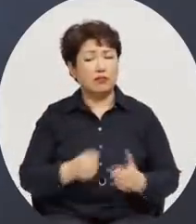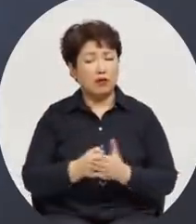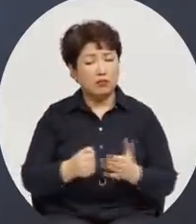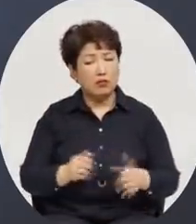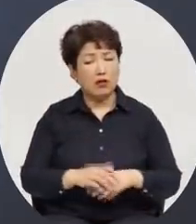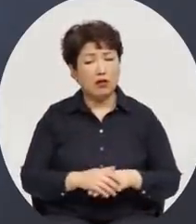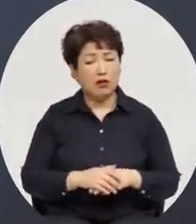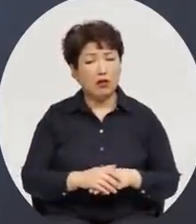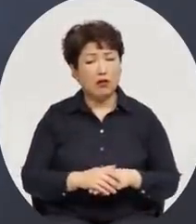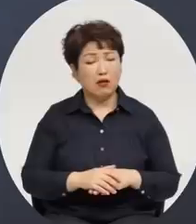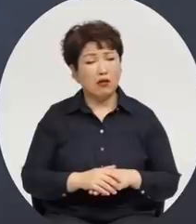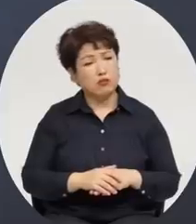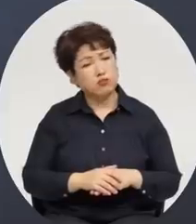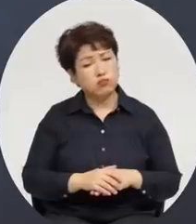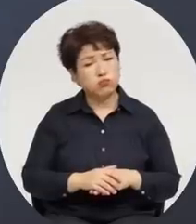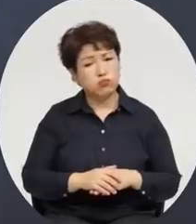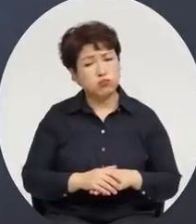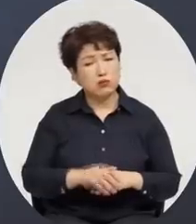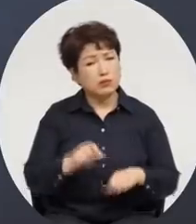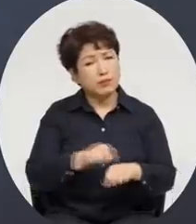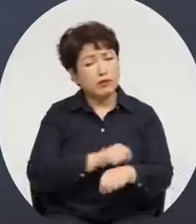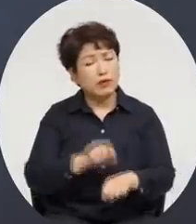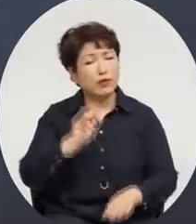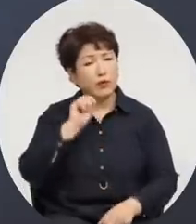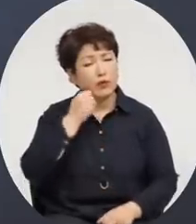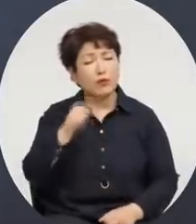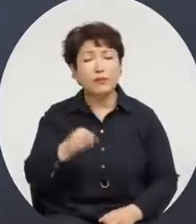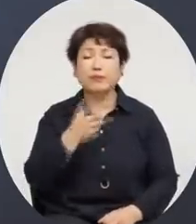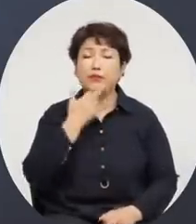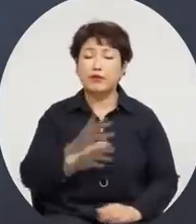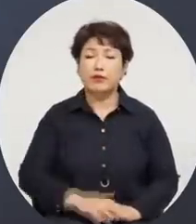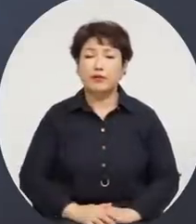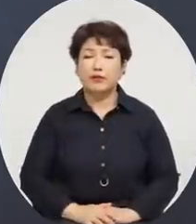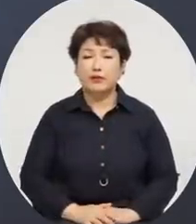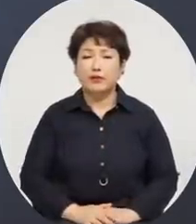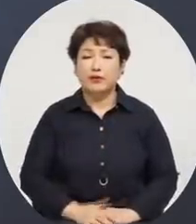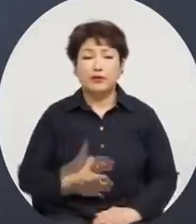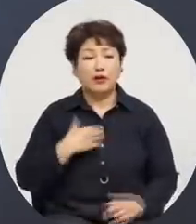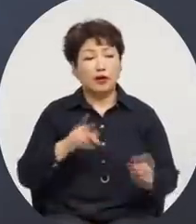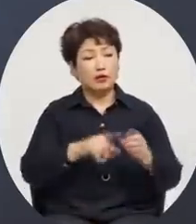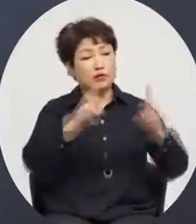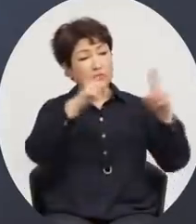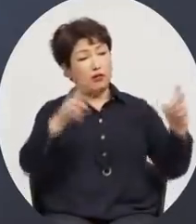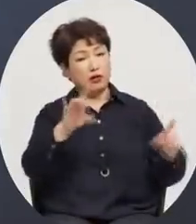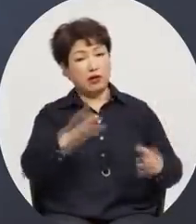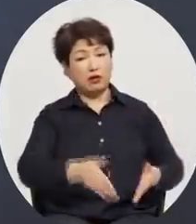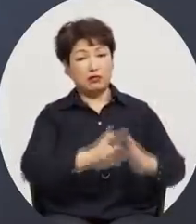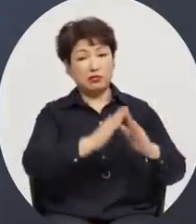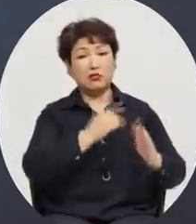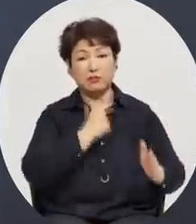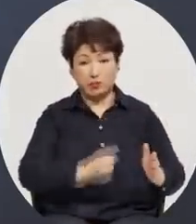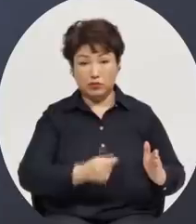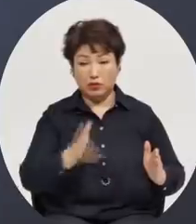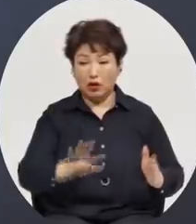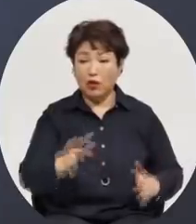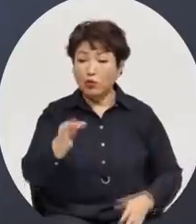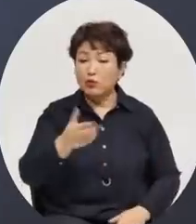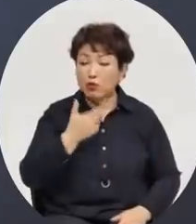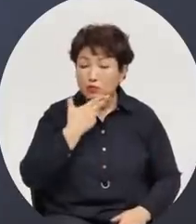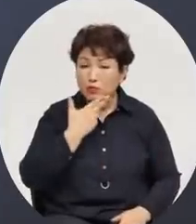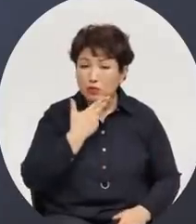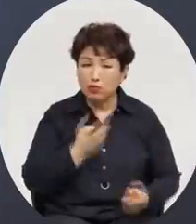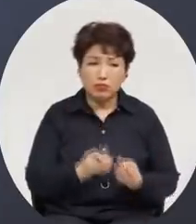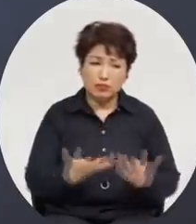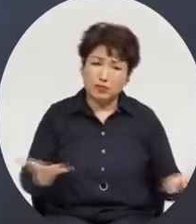관점을 그렇게 잡으면 뭐 별로 어려운 게 없잖아요. 내가 절을 하나 지으려는데 돈이 없으면 절을